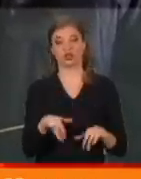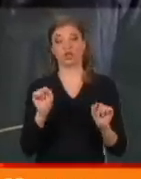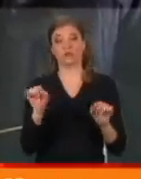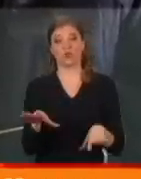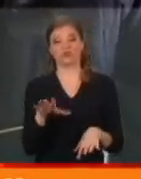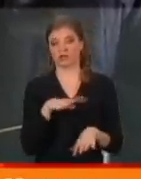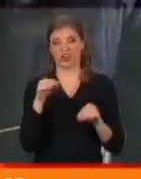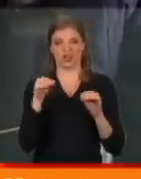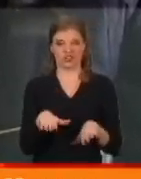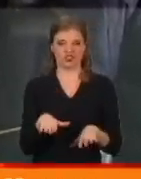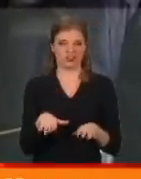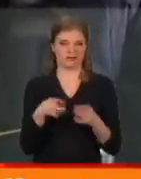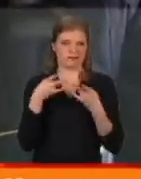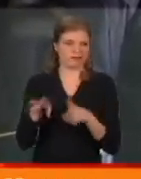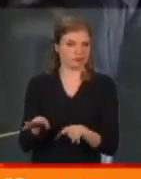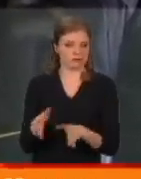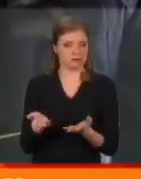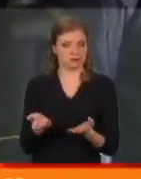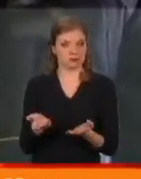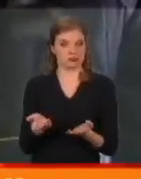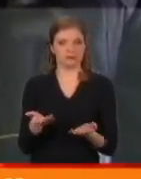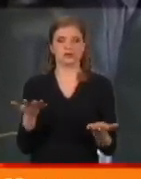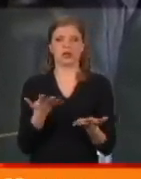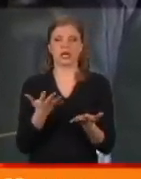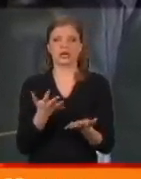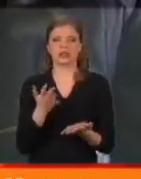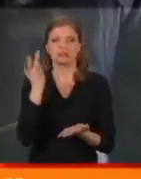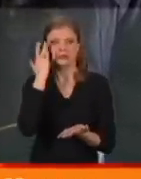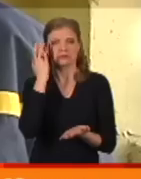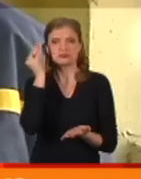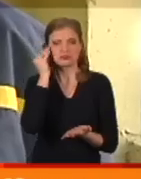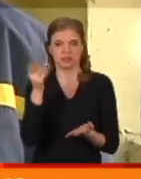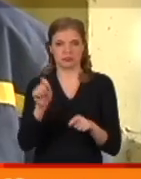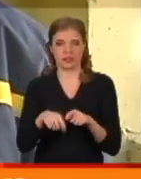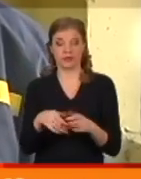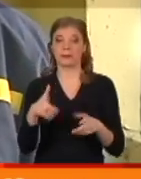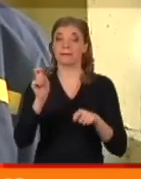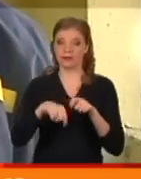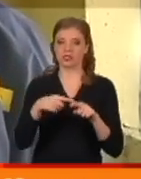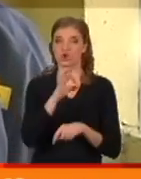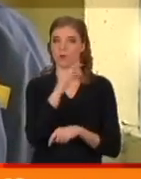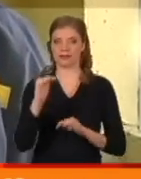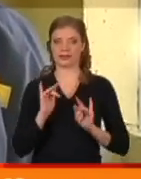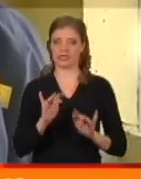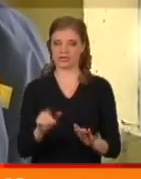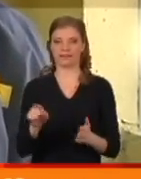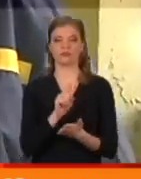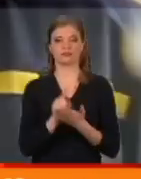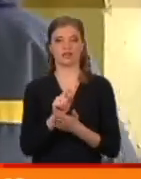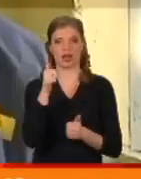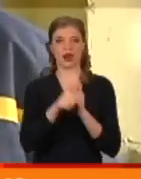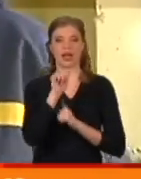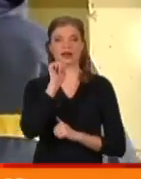можливо, це рішення буде не на користь пожежної безпеки. Який сенс в таких перевірках? Перевірка – це офіційний захід, він проводиться раз на